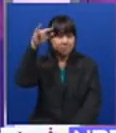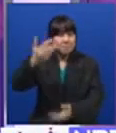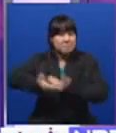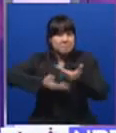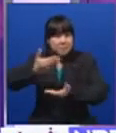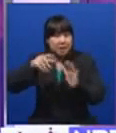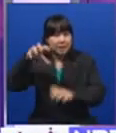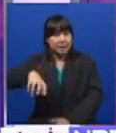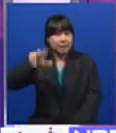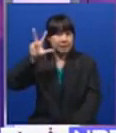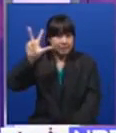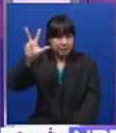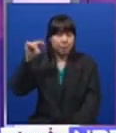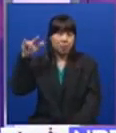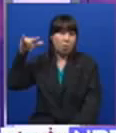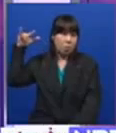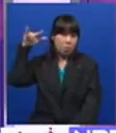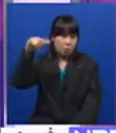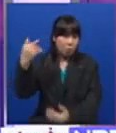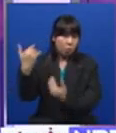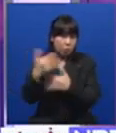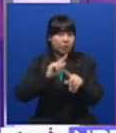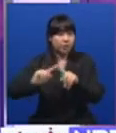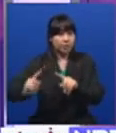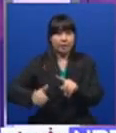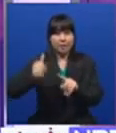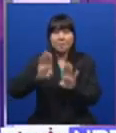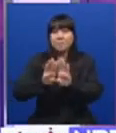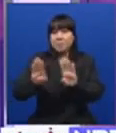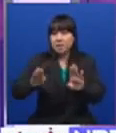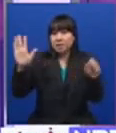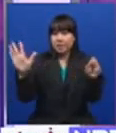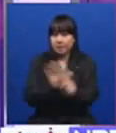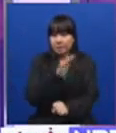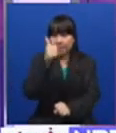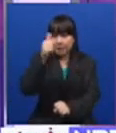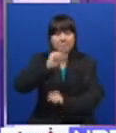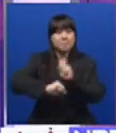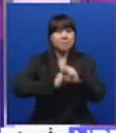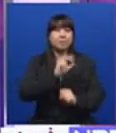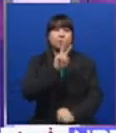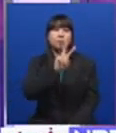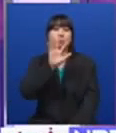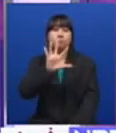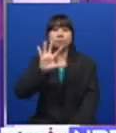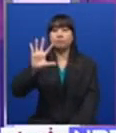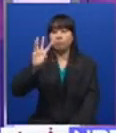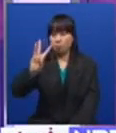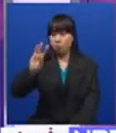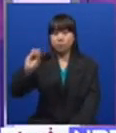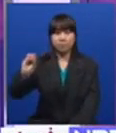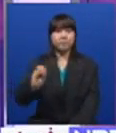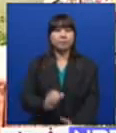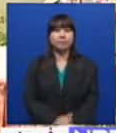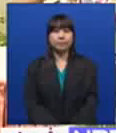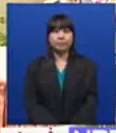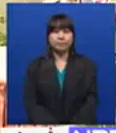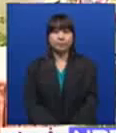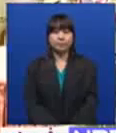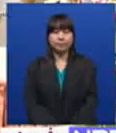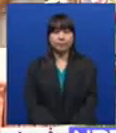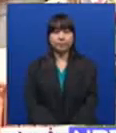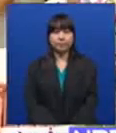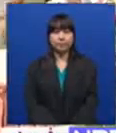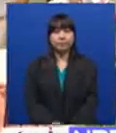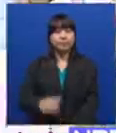ขยายตัวของการขนส่งทางอากาศคาดว่าจะเปิดให้บริการเต็มรูปแบบภายในปี 2560ค่ะ